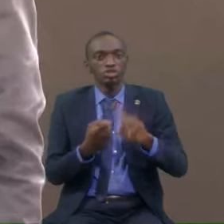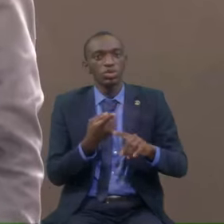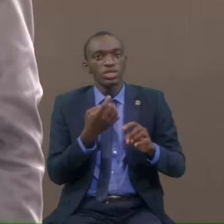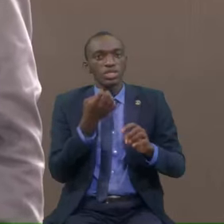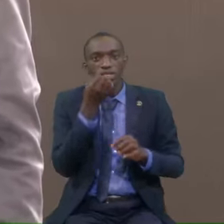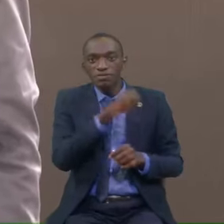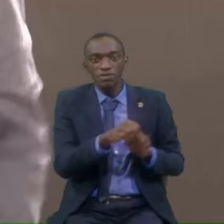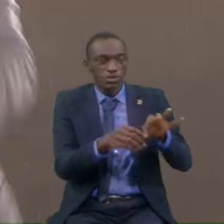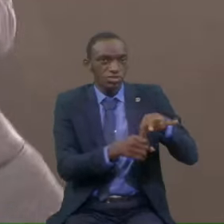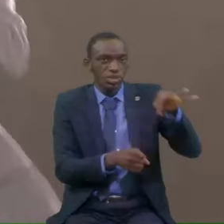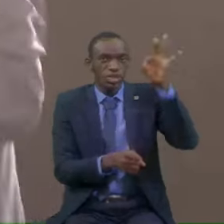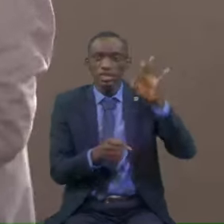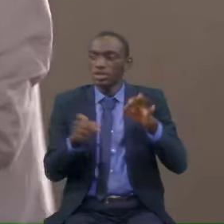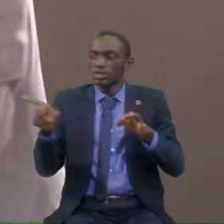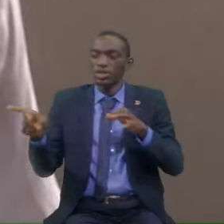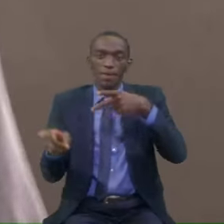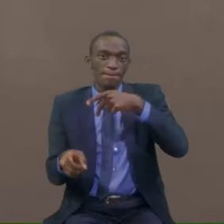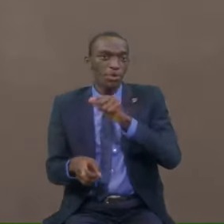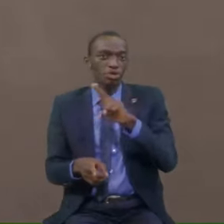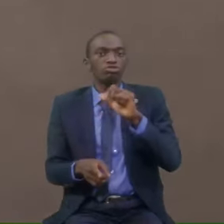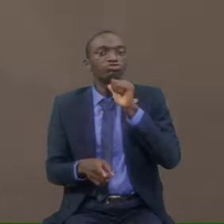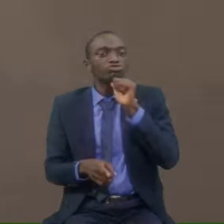pour leur montrant la voie du salut.